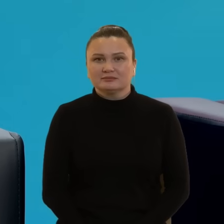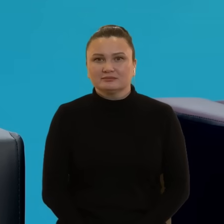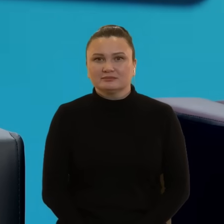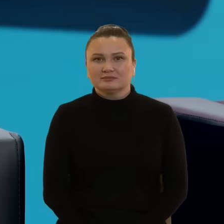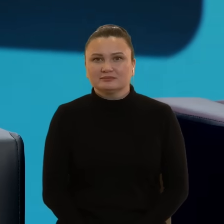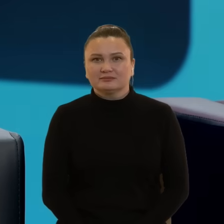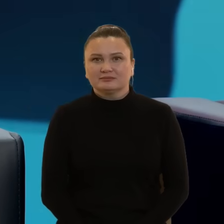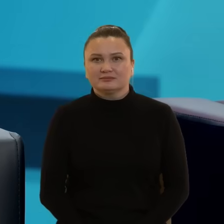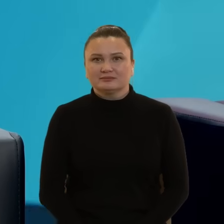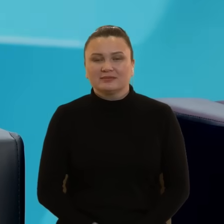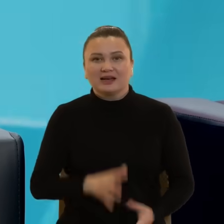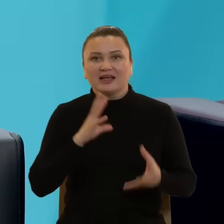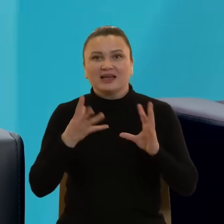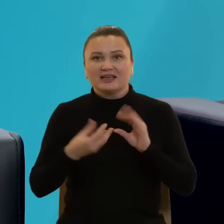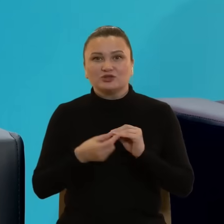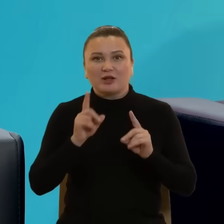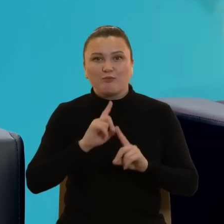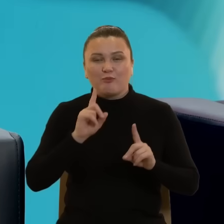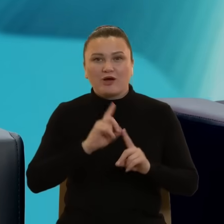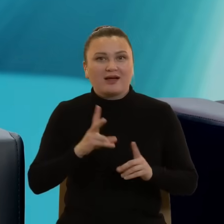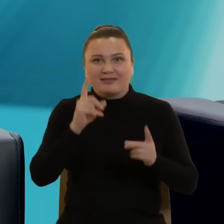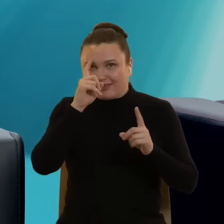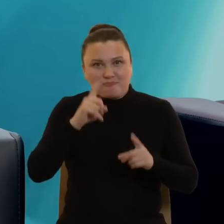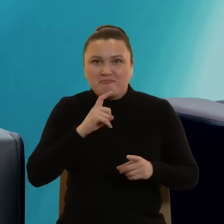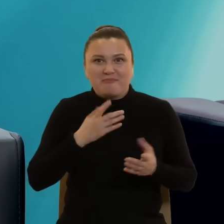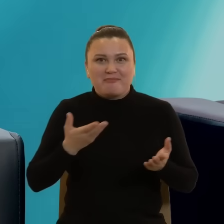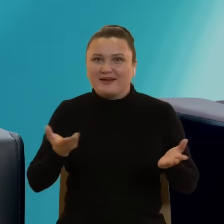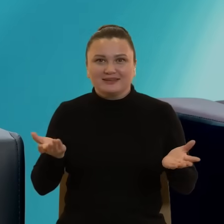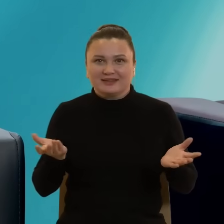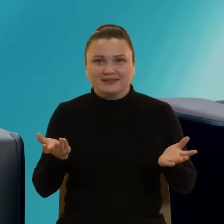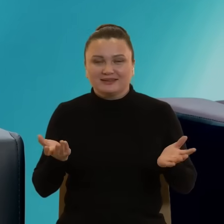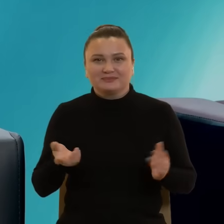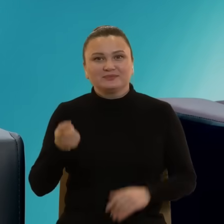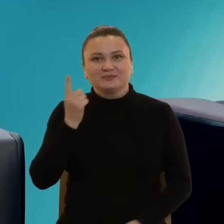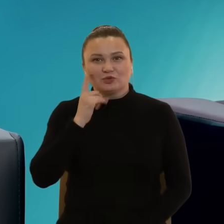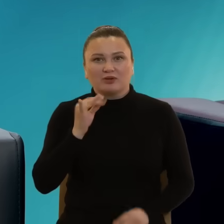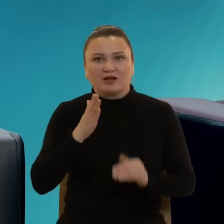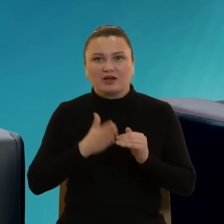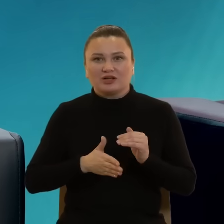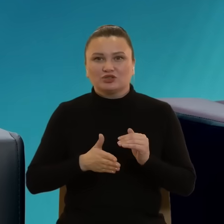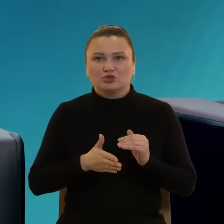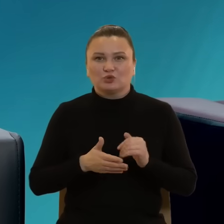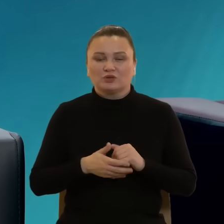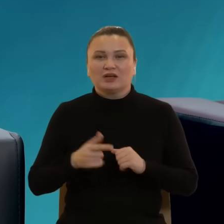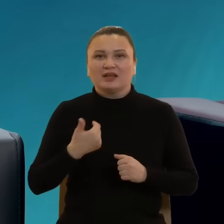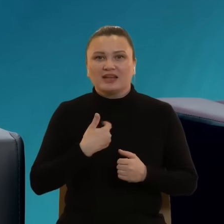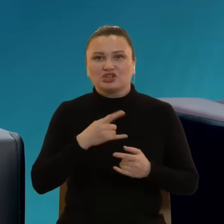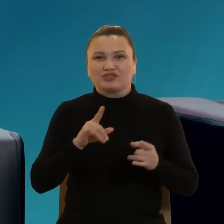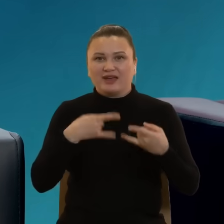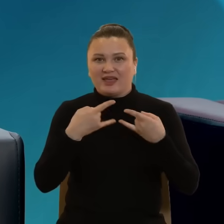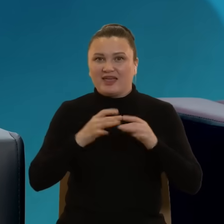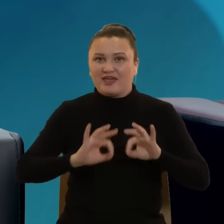Да, результаты пока непонятны. Я думаю, к концу нашего эфира